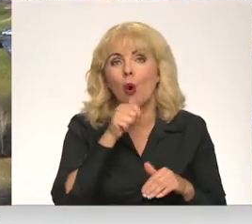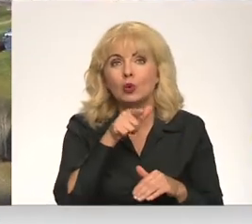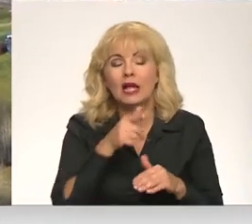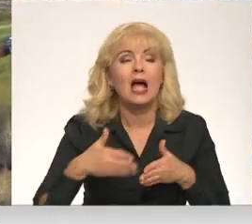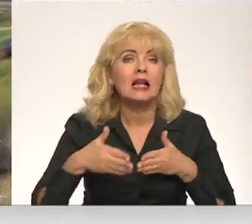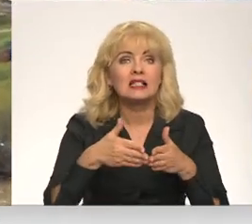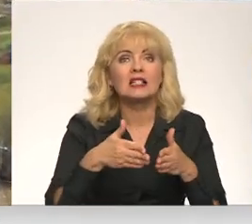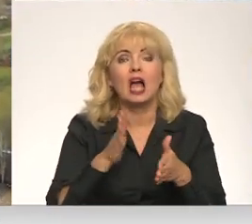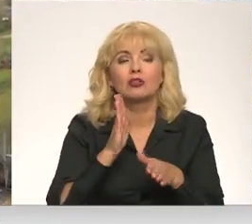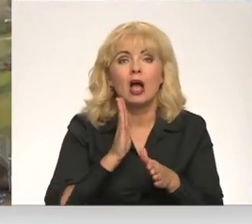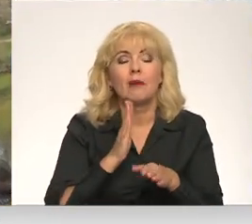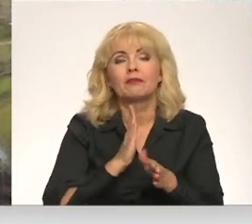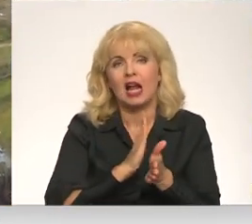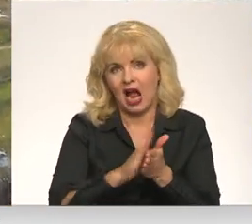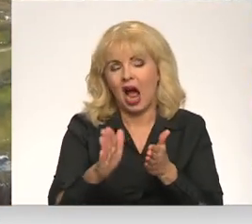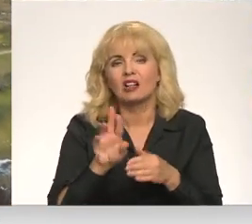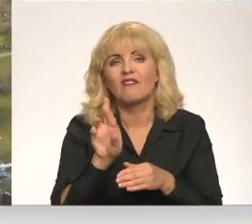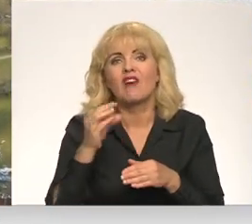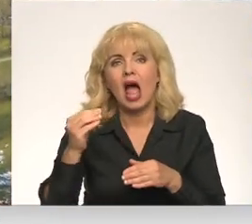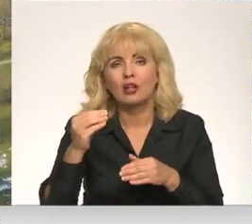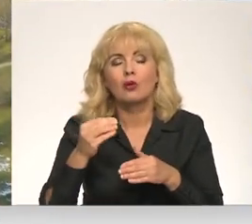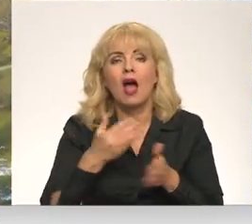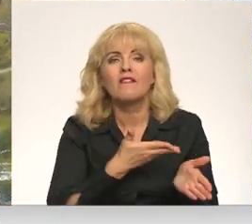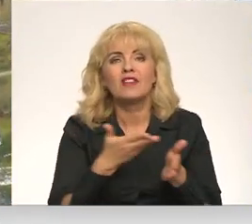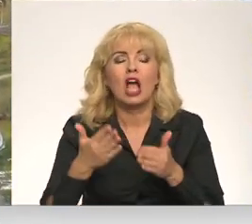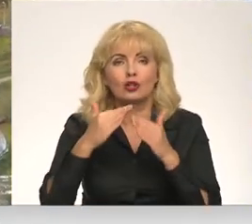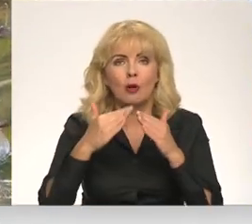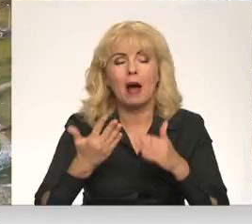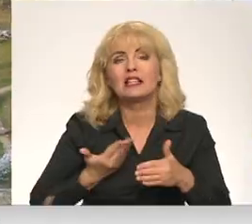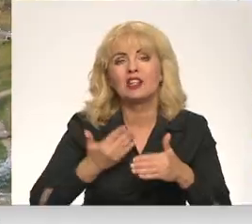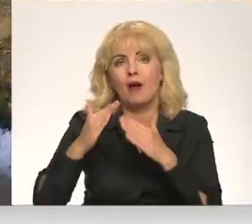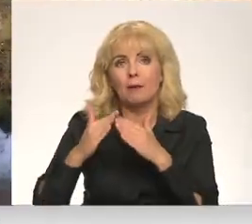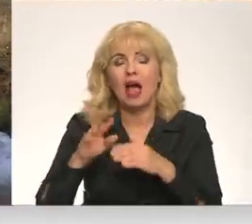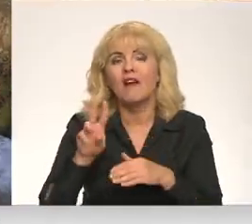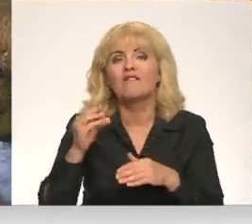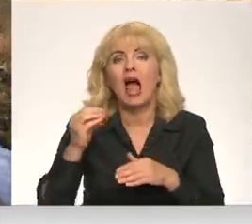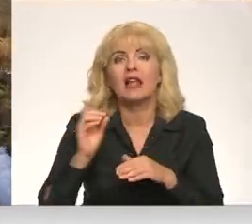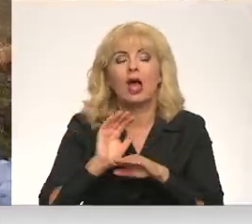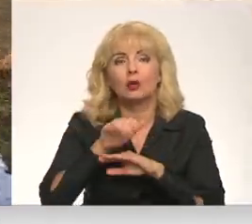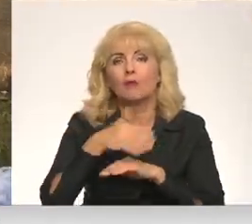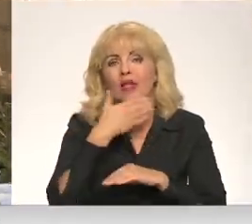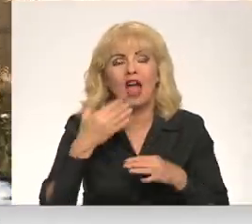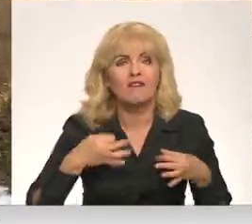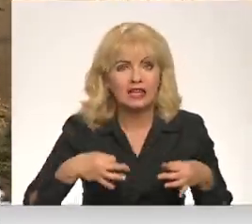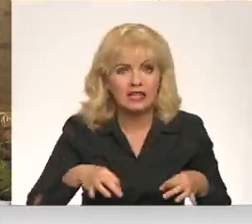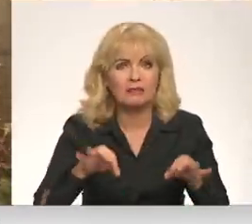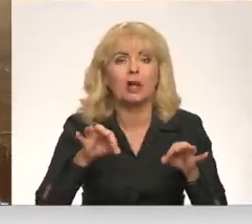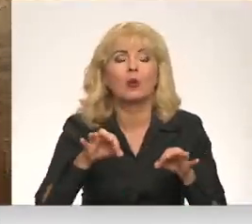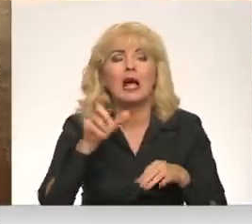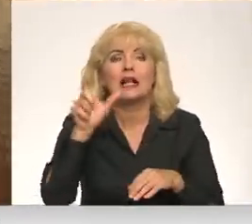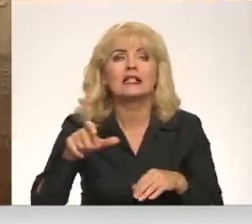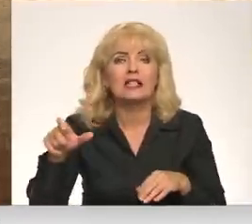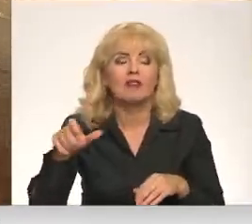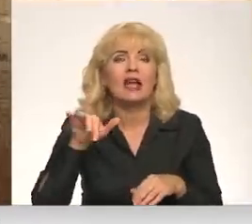kas vīz gar pašu Ventu un ved uz viesu namu un dzīvojamo māju līdzās Ventas rumbai, nav izbraucams. Cilvēkus to tiek